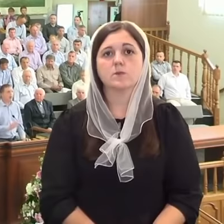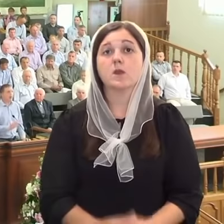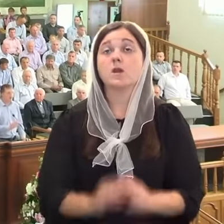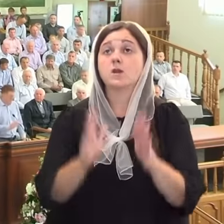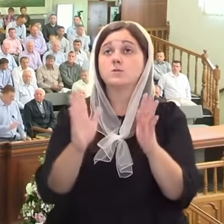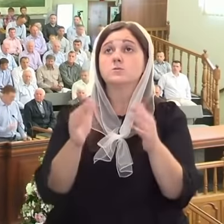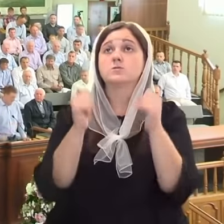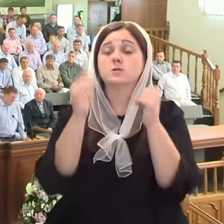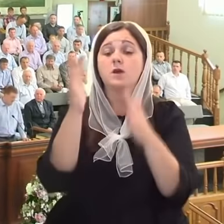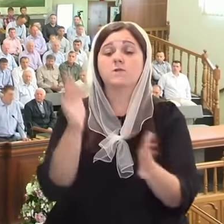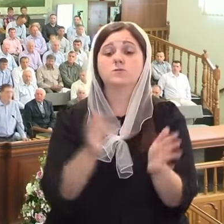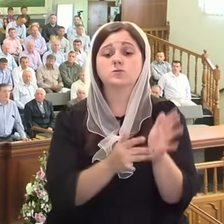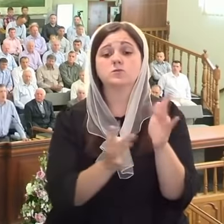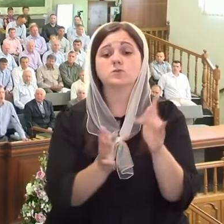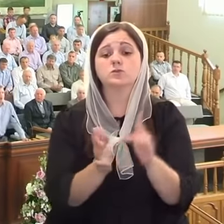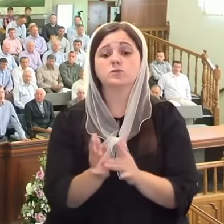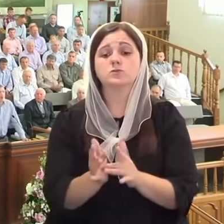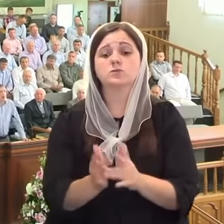Слава Иисусу Христу!